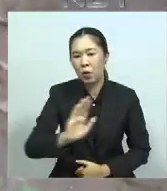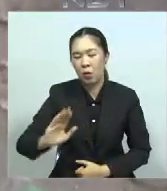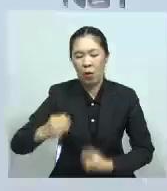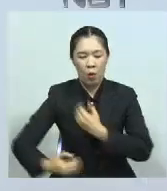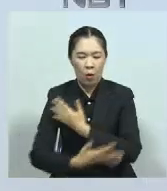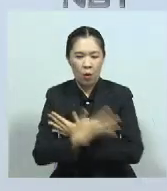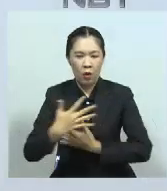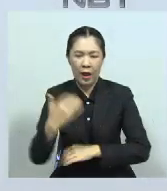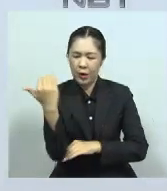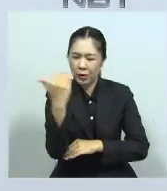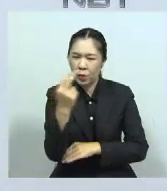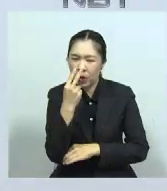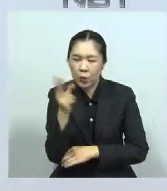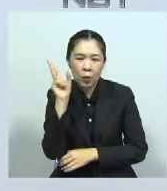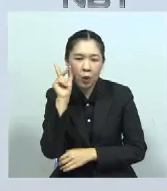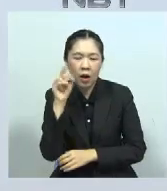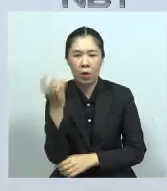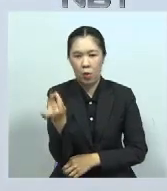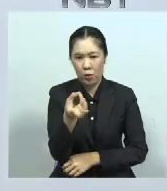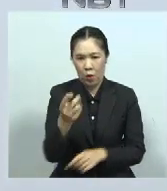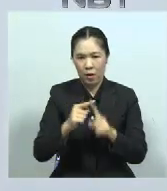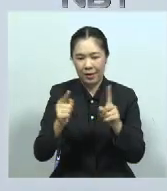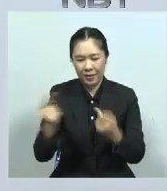าสได้ติดตามข่าวสารข้อมูลต่างๆแต่ว่าเมื่อกลับ